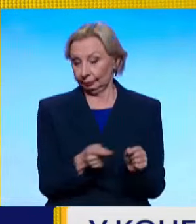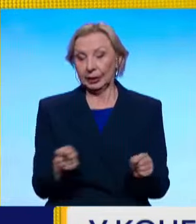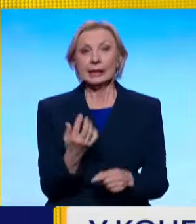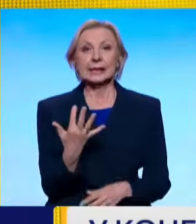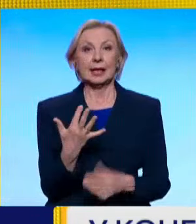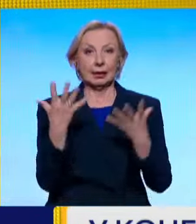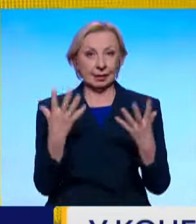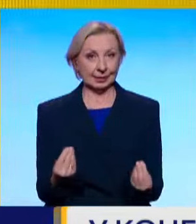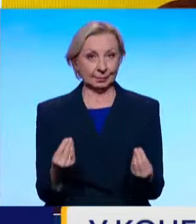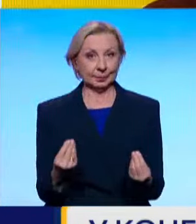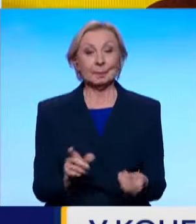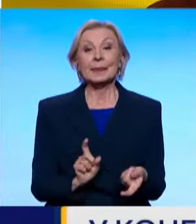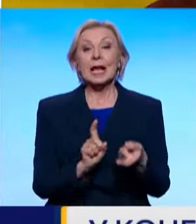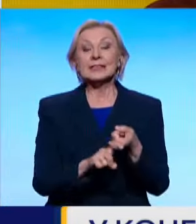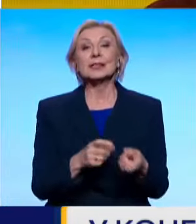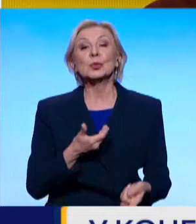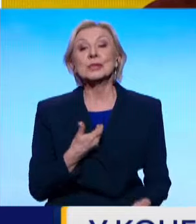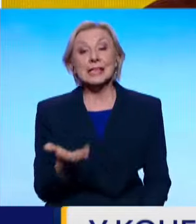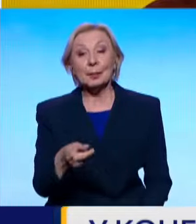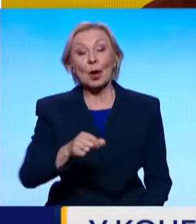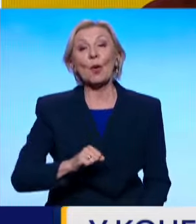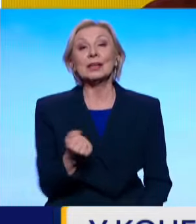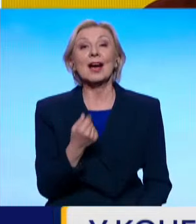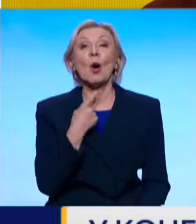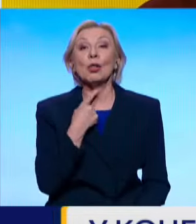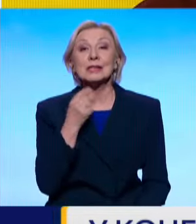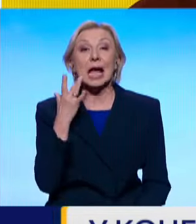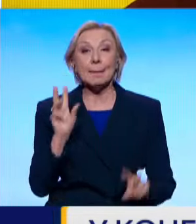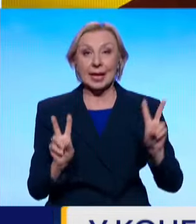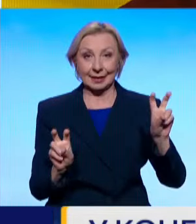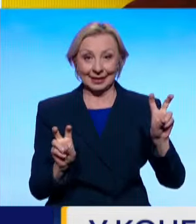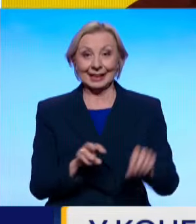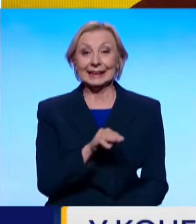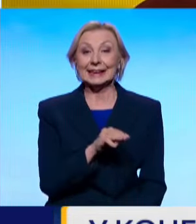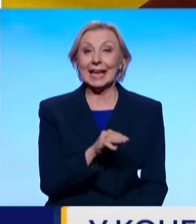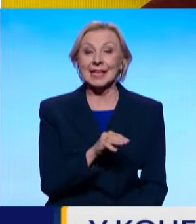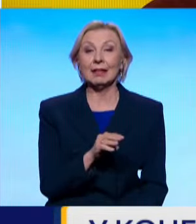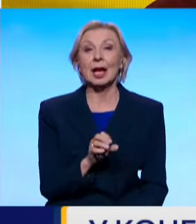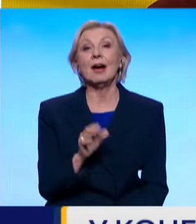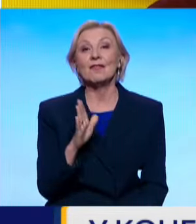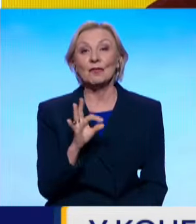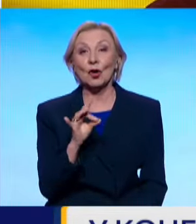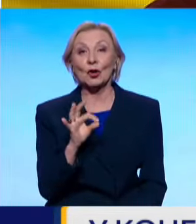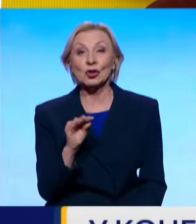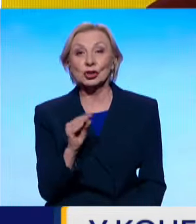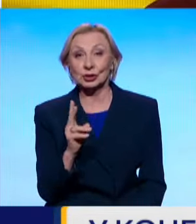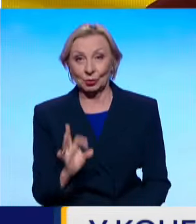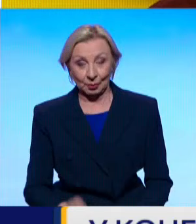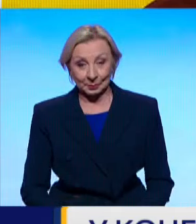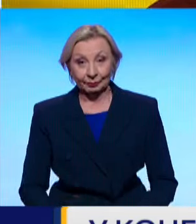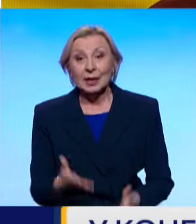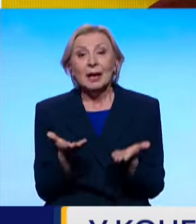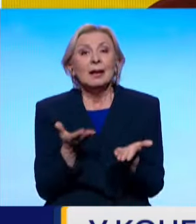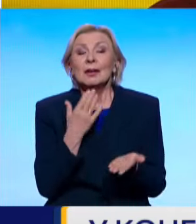діб. На зв'язку із нами моя колега із «Голосу Америки» Тетяна Ворожко. Тетяно, коли має початися